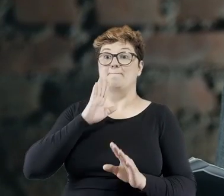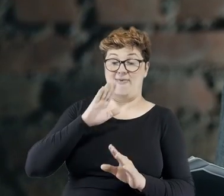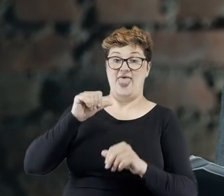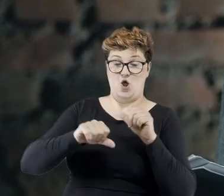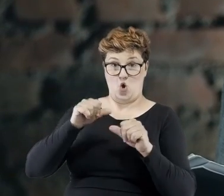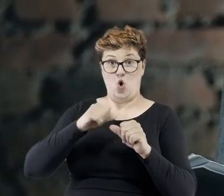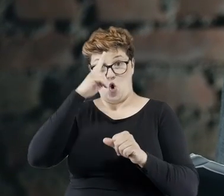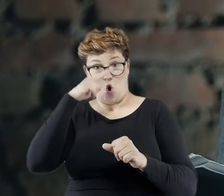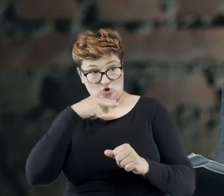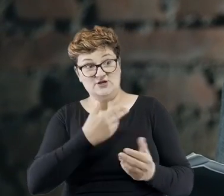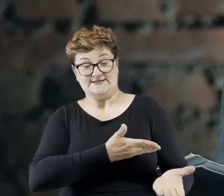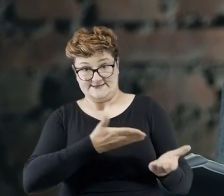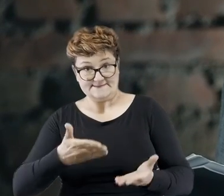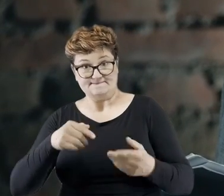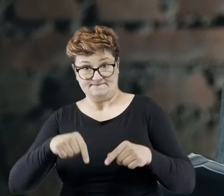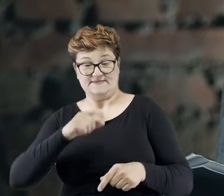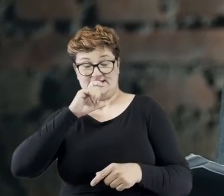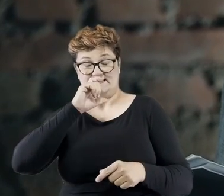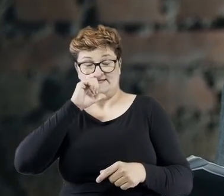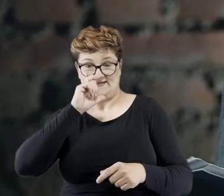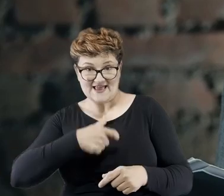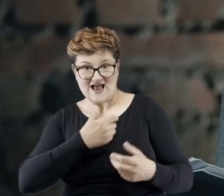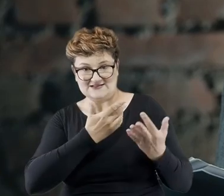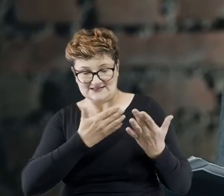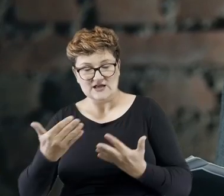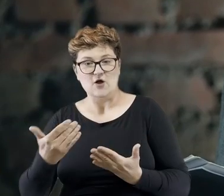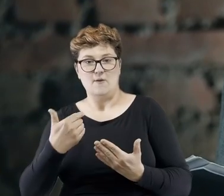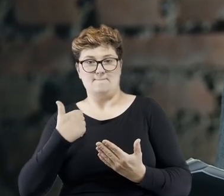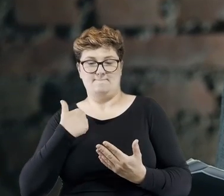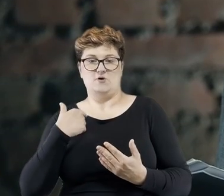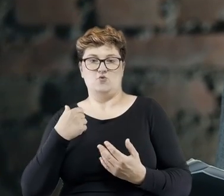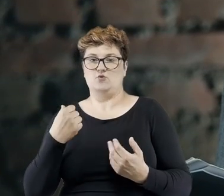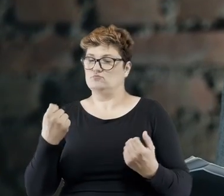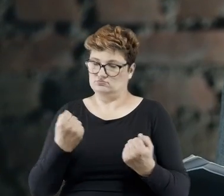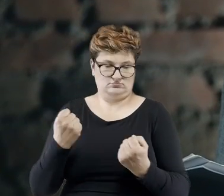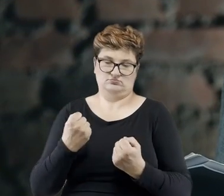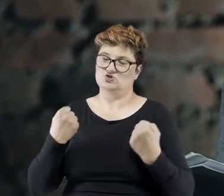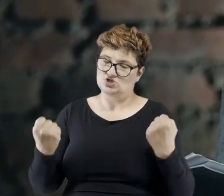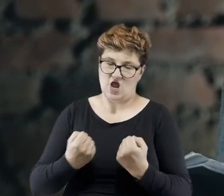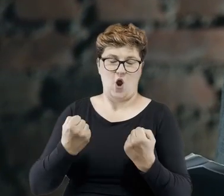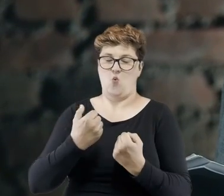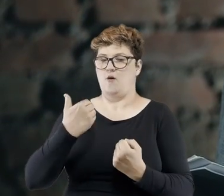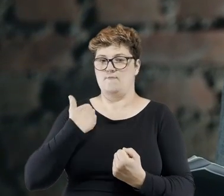jej ojciec, który ją był, spowodował, że ona przyjechała do Gdańska i zresztą miał tutaj wielkie zasługi, bo był jednym